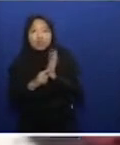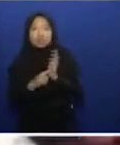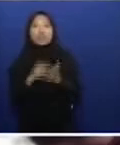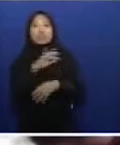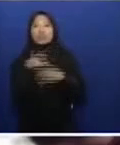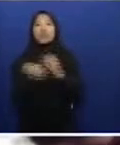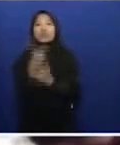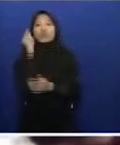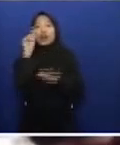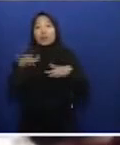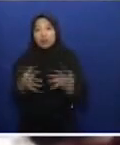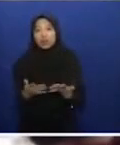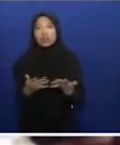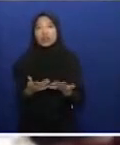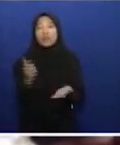dengan baik.